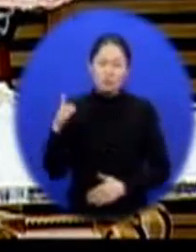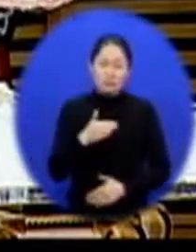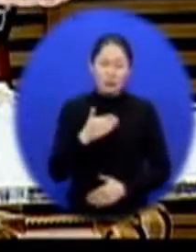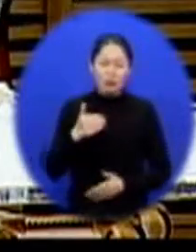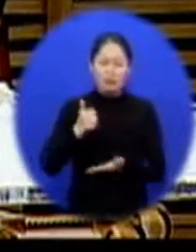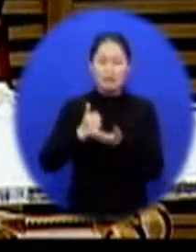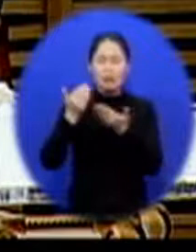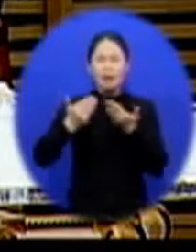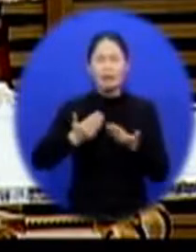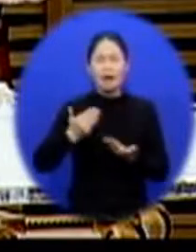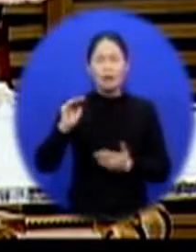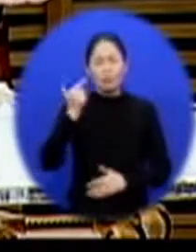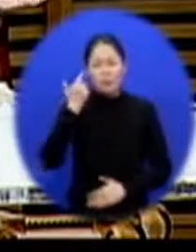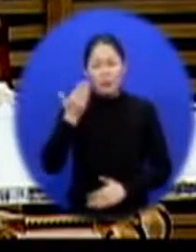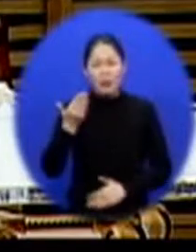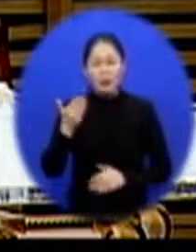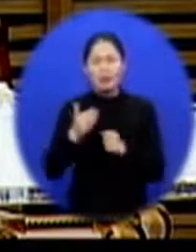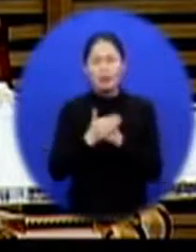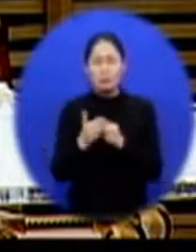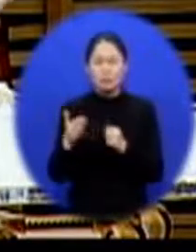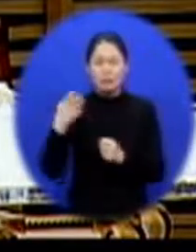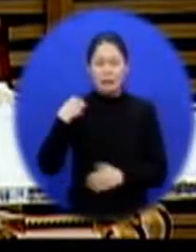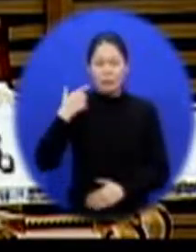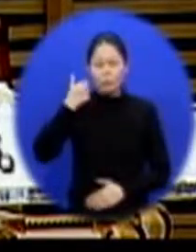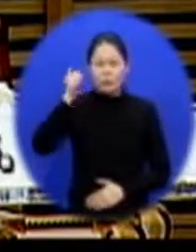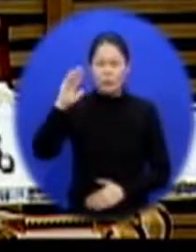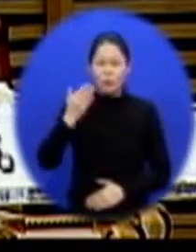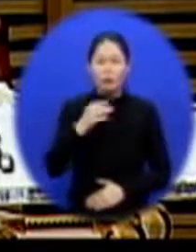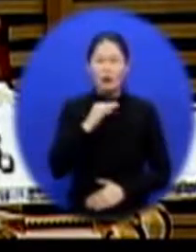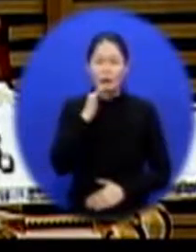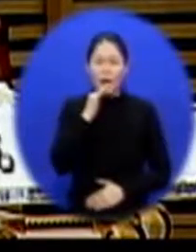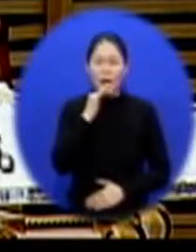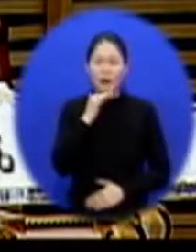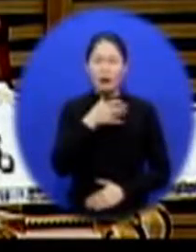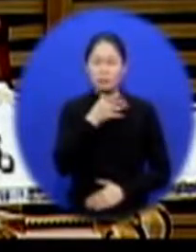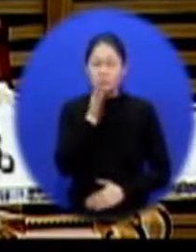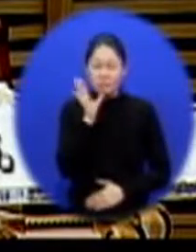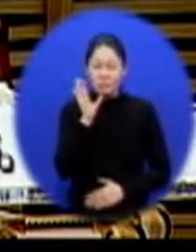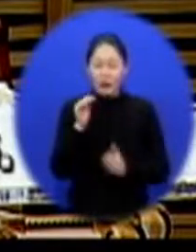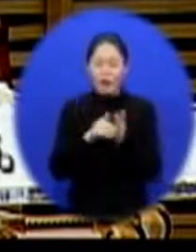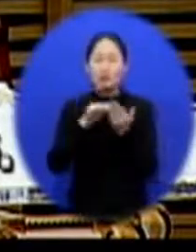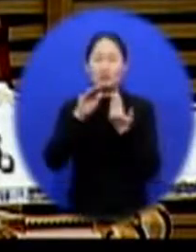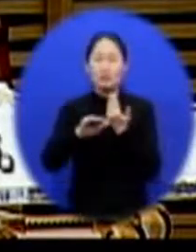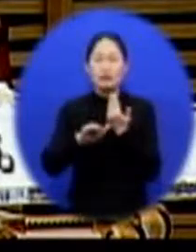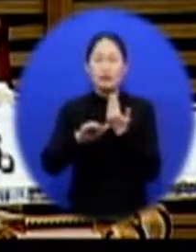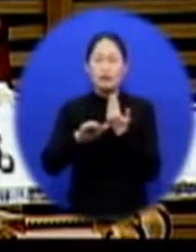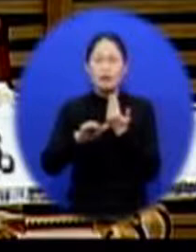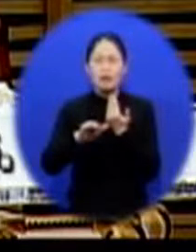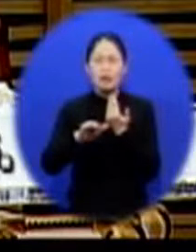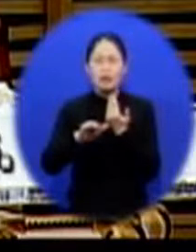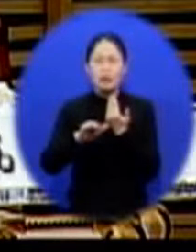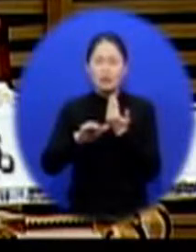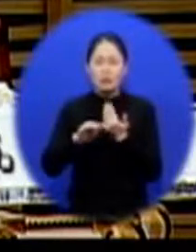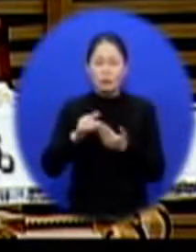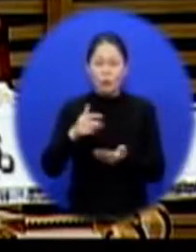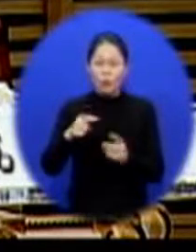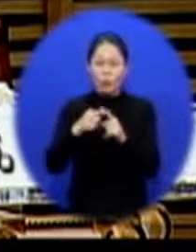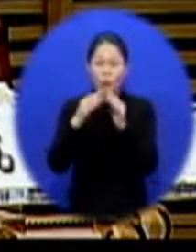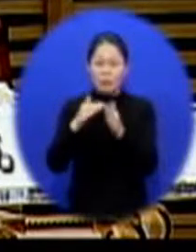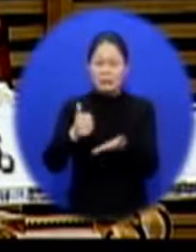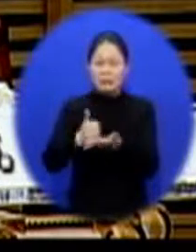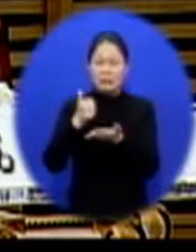되요 그러다 보니까 단의 목사가 되고 나이가 들고 남 다음에도 교인들의 칭찬에 목이 마른